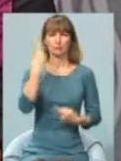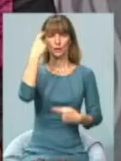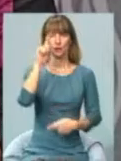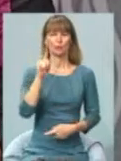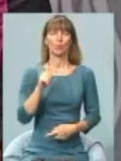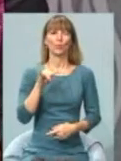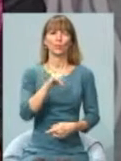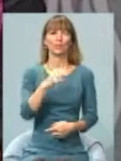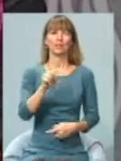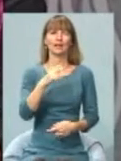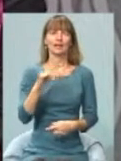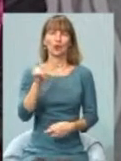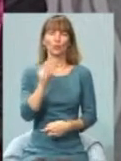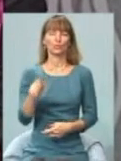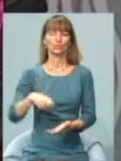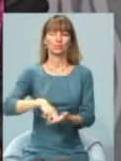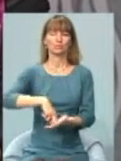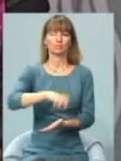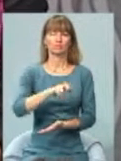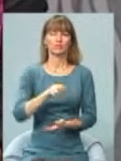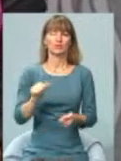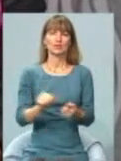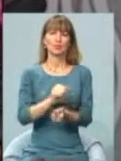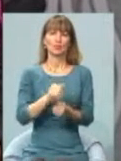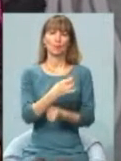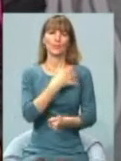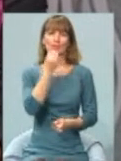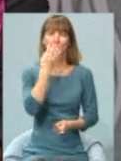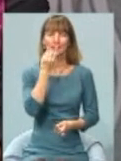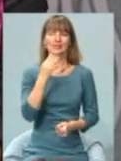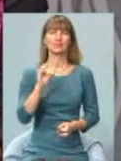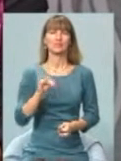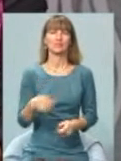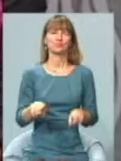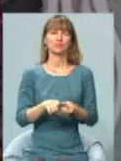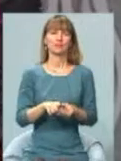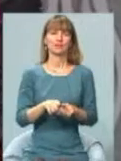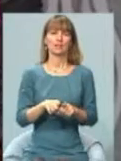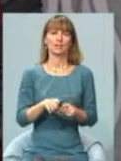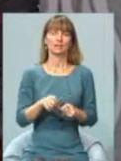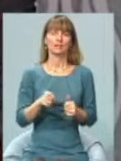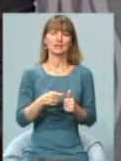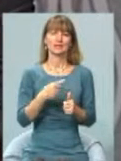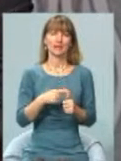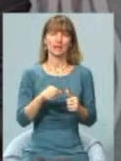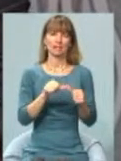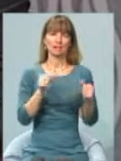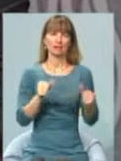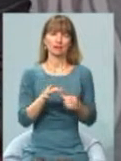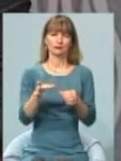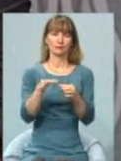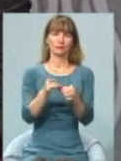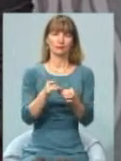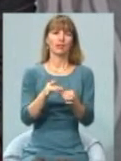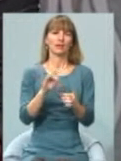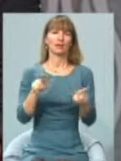у Данії, наприклад, люди посилають один одному засушені білі квіти. І так звані валентинки прикріплюють до цих квітів, і вони таким чином дарують